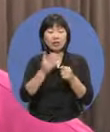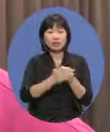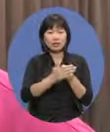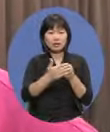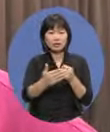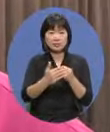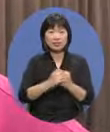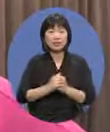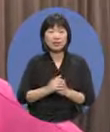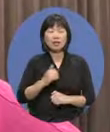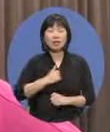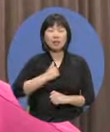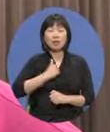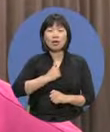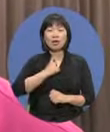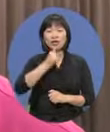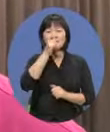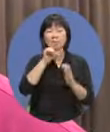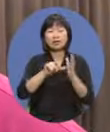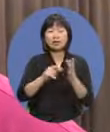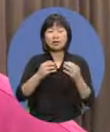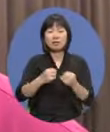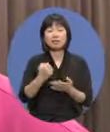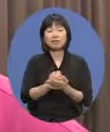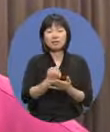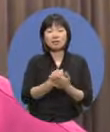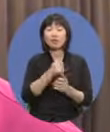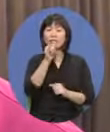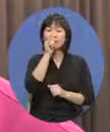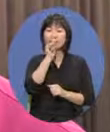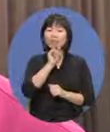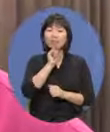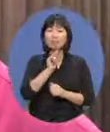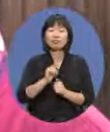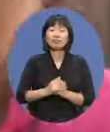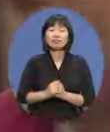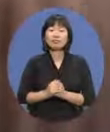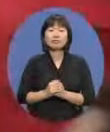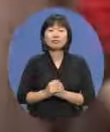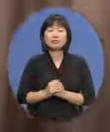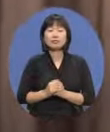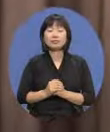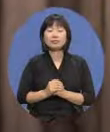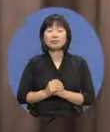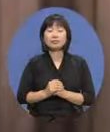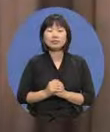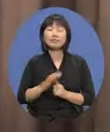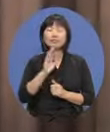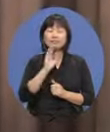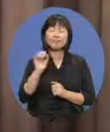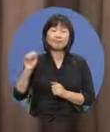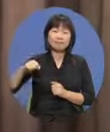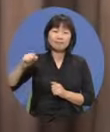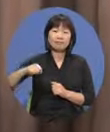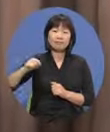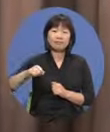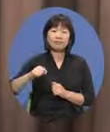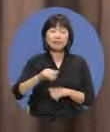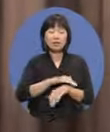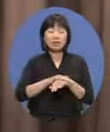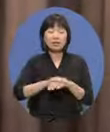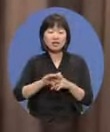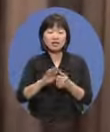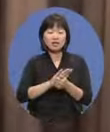막 화를 낼 때 난 많이 서운했어. 그랬구나. 애기 잘